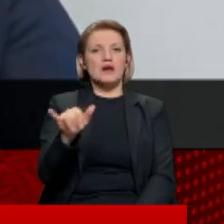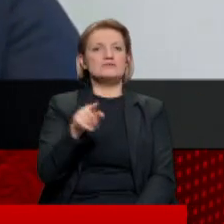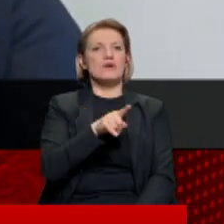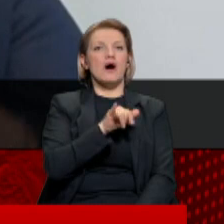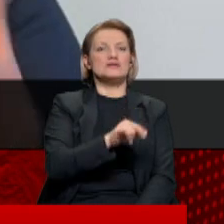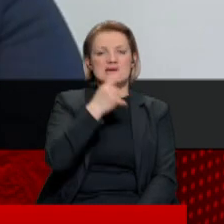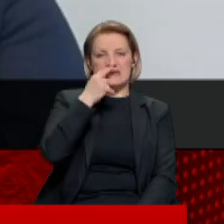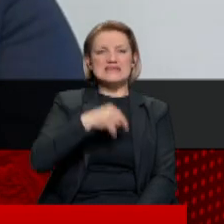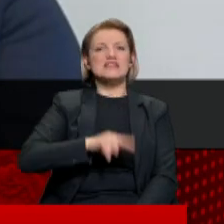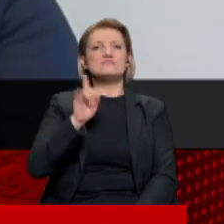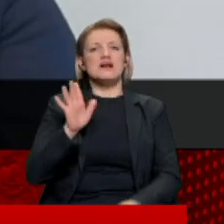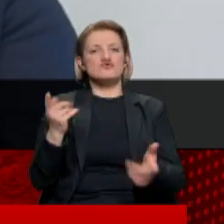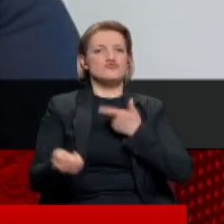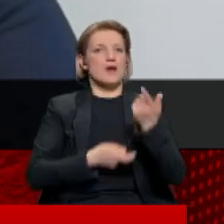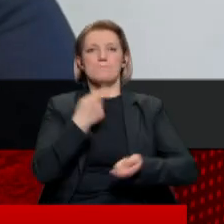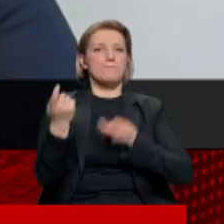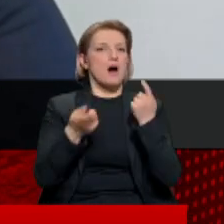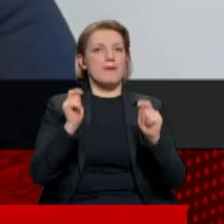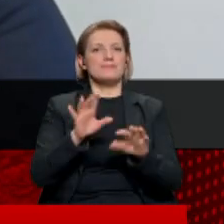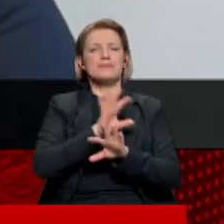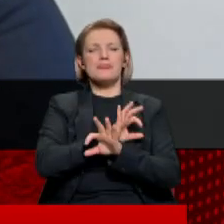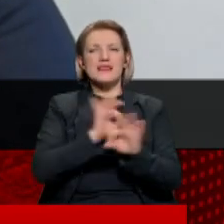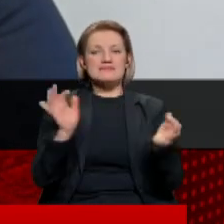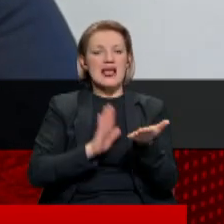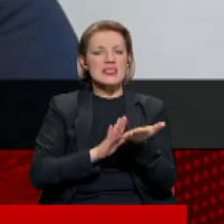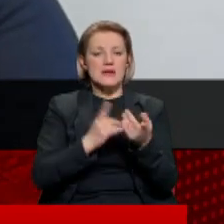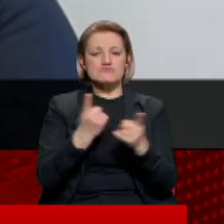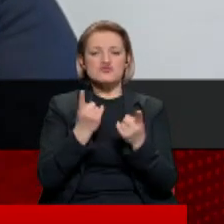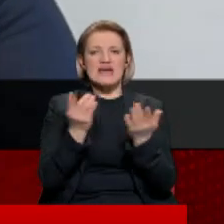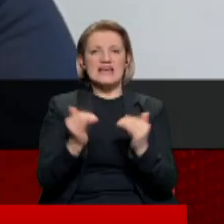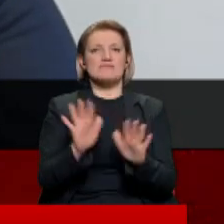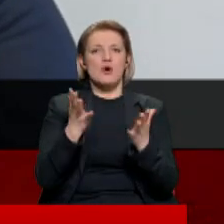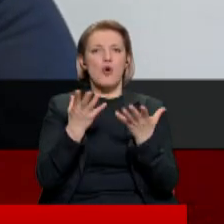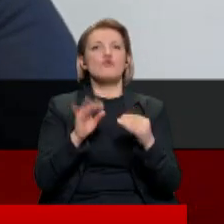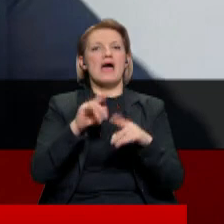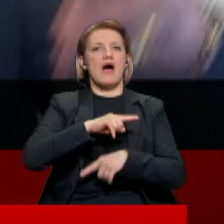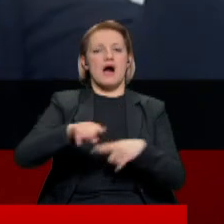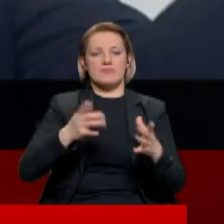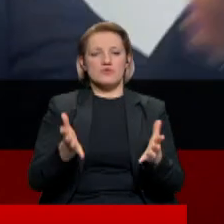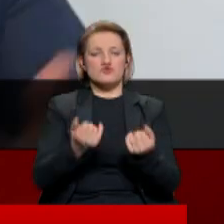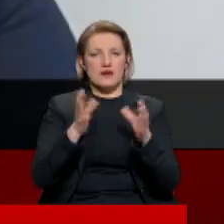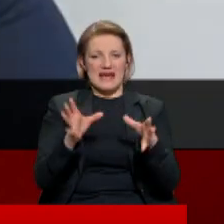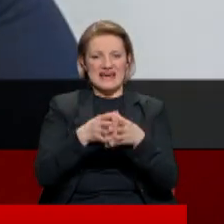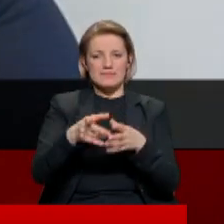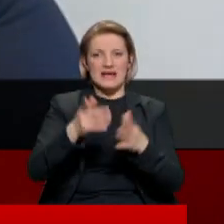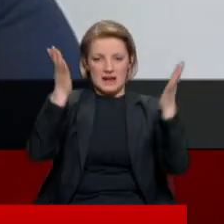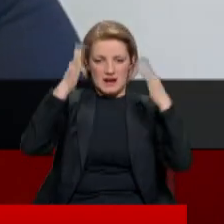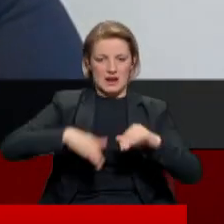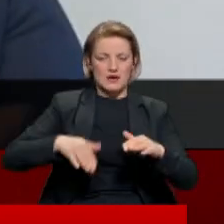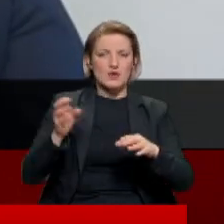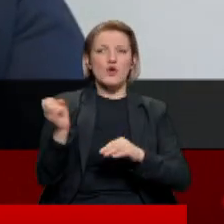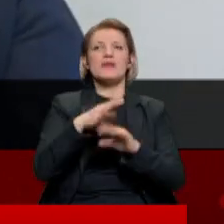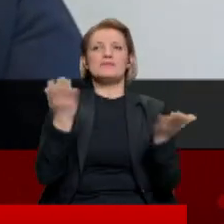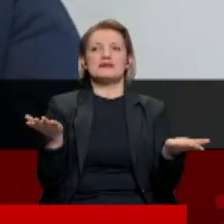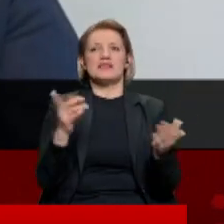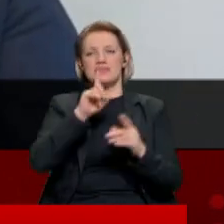Ve inanılmaz çaba gösterdik. Kimsenin elinden bir şey gelmedi. Olmayan arama kurtarma ekibini göçeğe gönderemezsin.